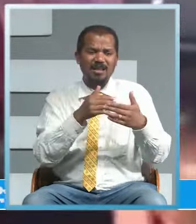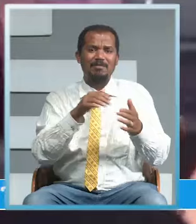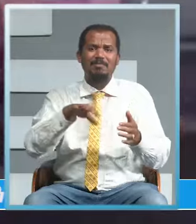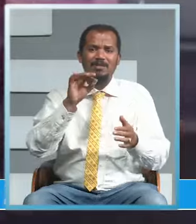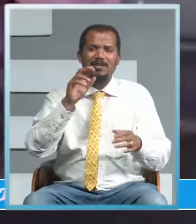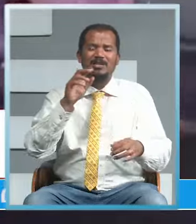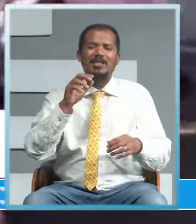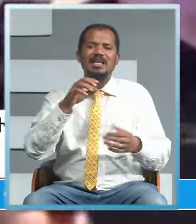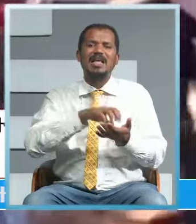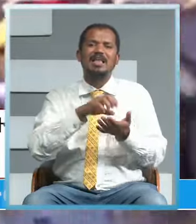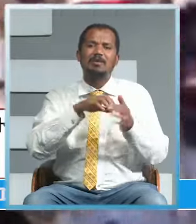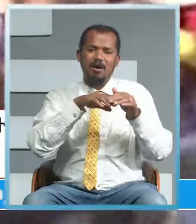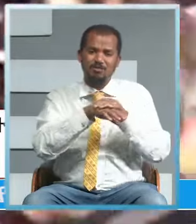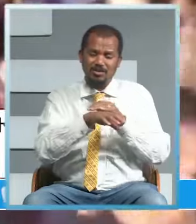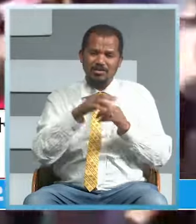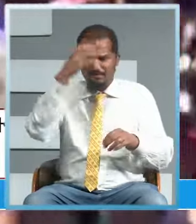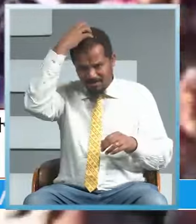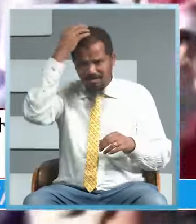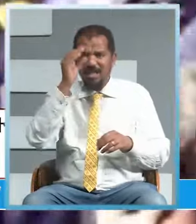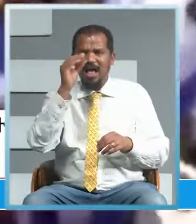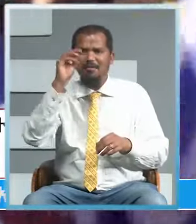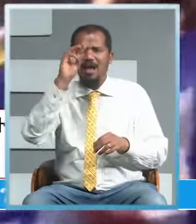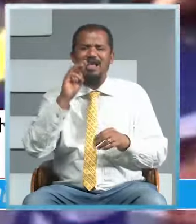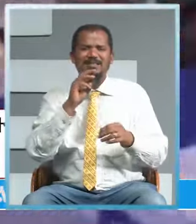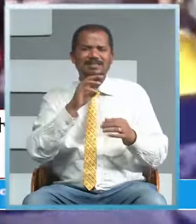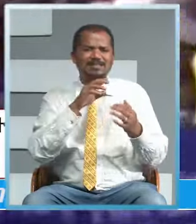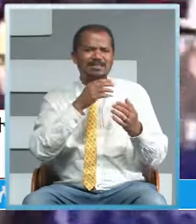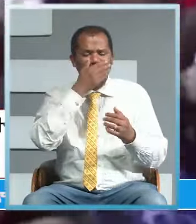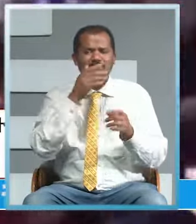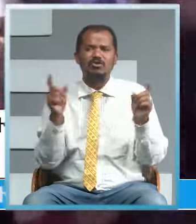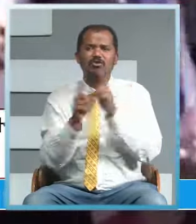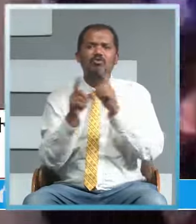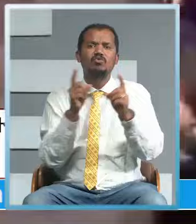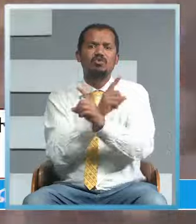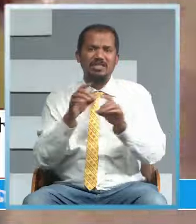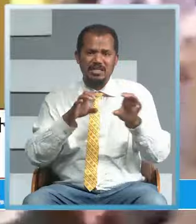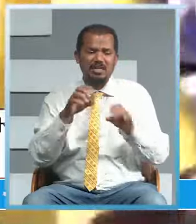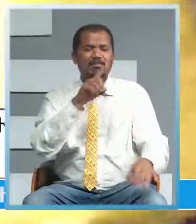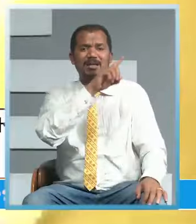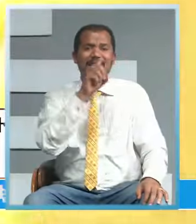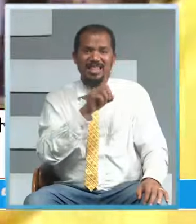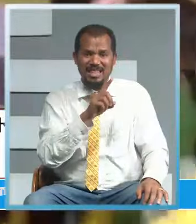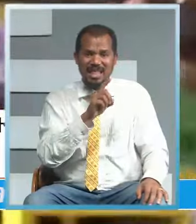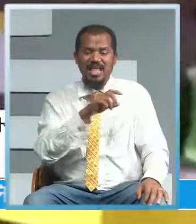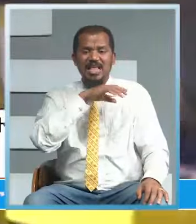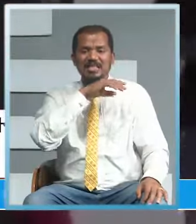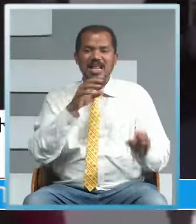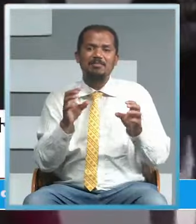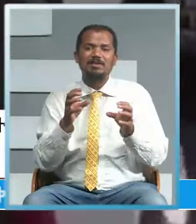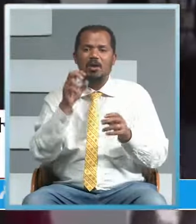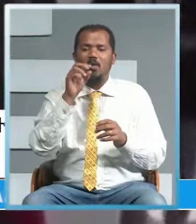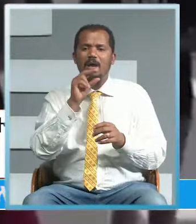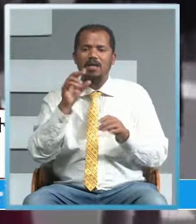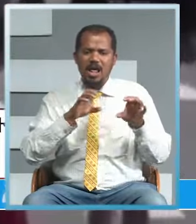አቅራቢያ በመትገኘው ሬሆቮት ከተማ በመገኘት መንግስት ከሐማስ ቡድን ጋር የታጋቾች ልውውጥ እንዲያደርግ መጠየቃቸውን